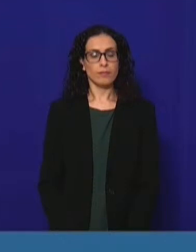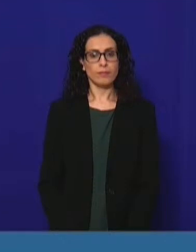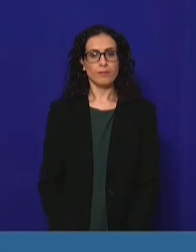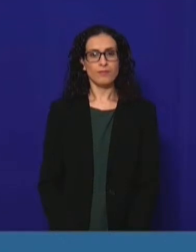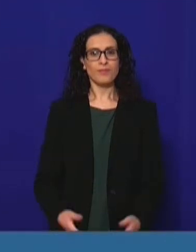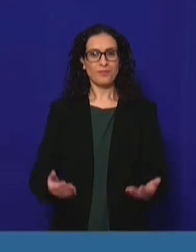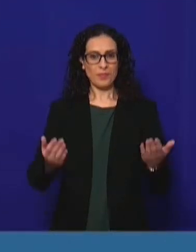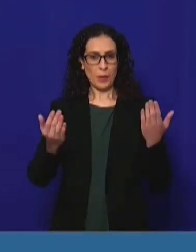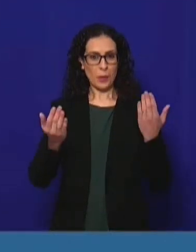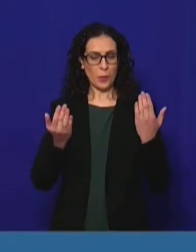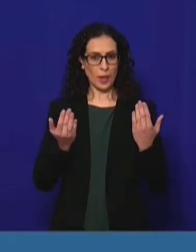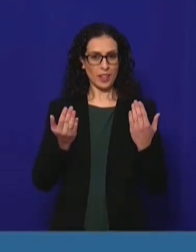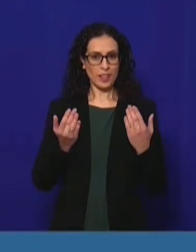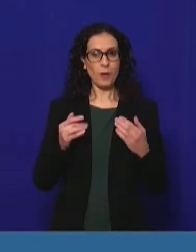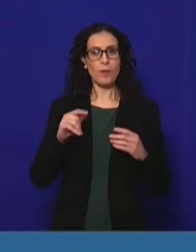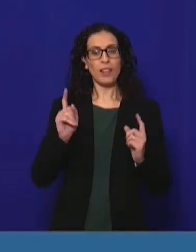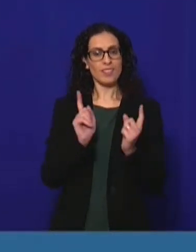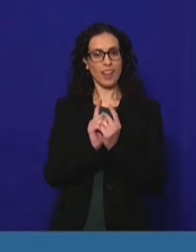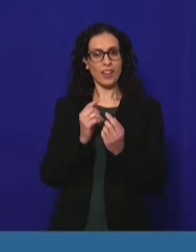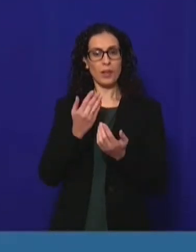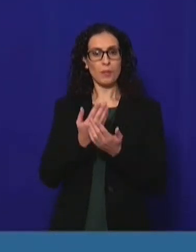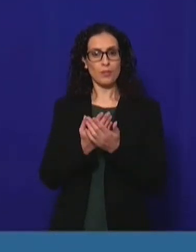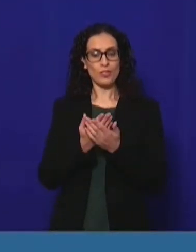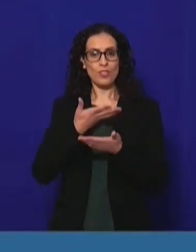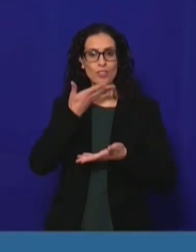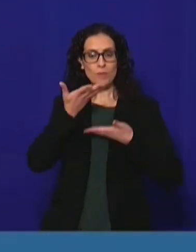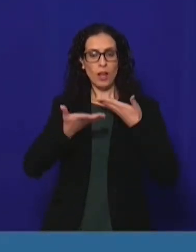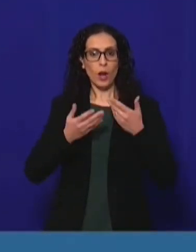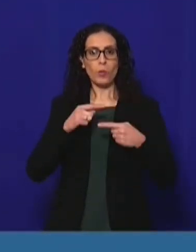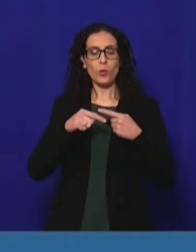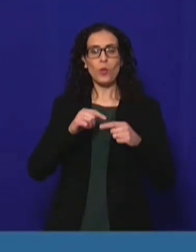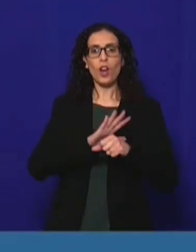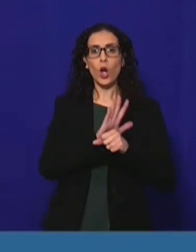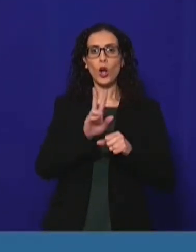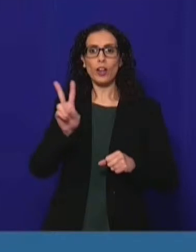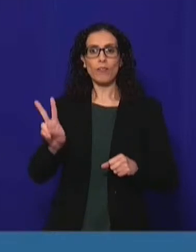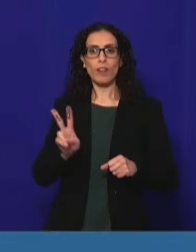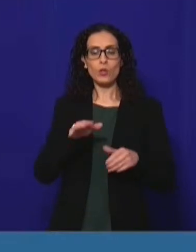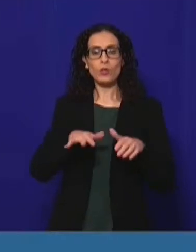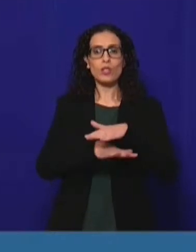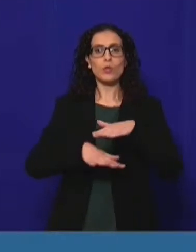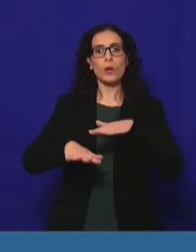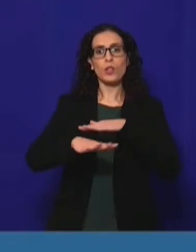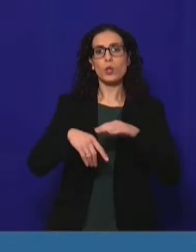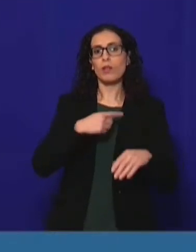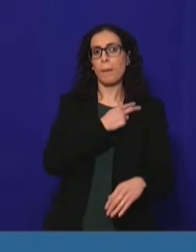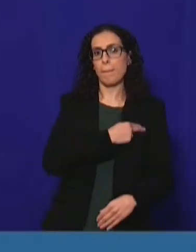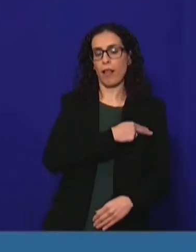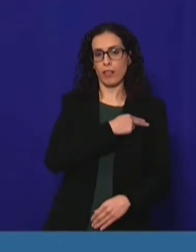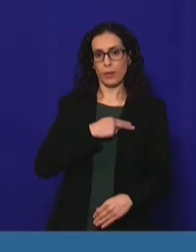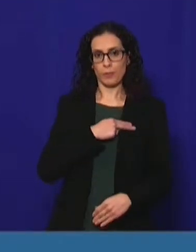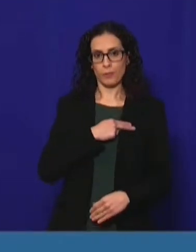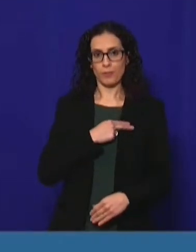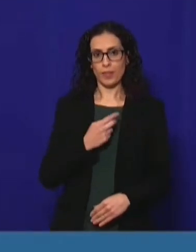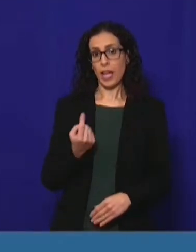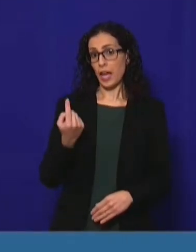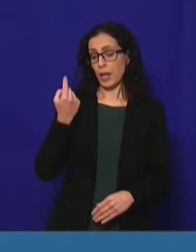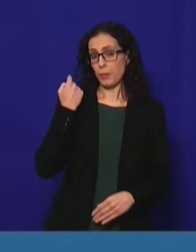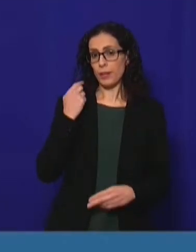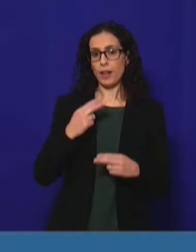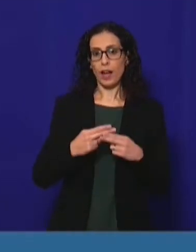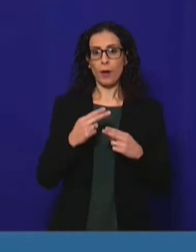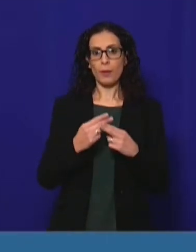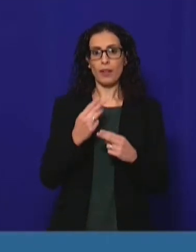Selmilkom, iltqajna għal dan il-bulletin mediku dwar il-COVID. Il-bira għamilna 3100